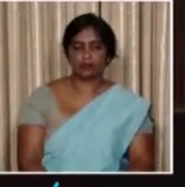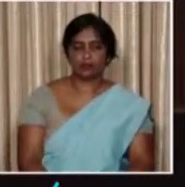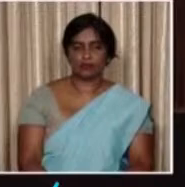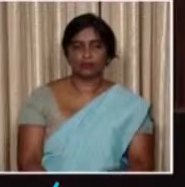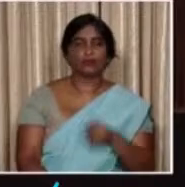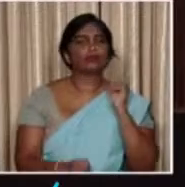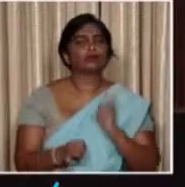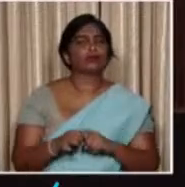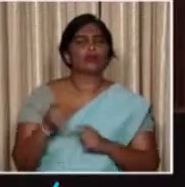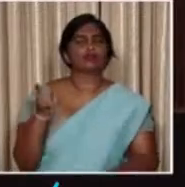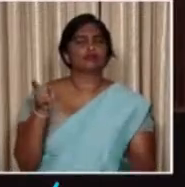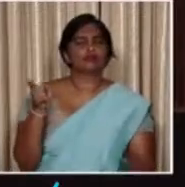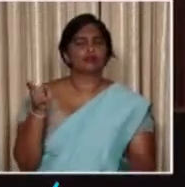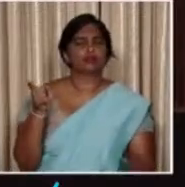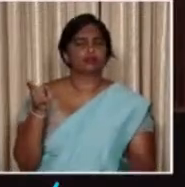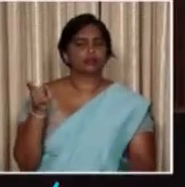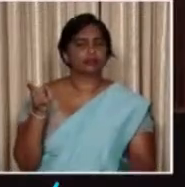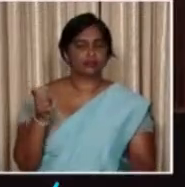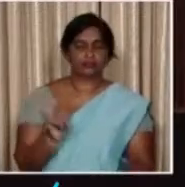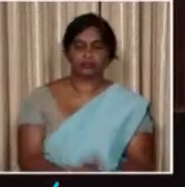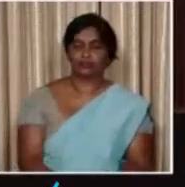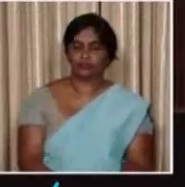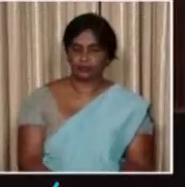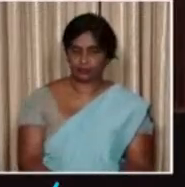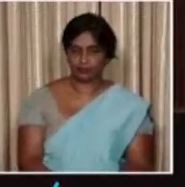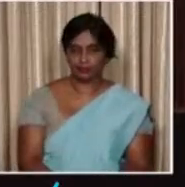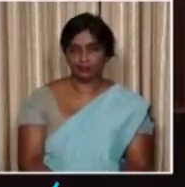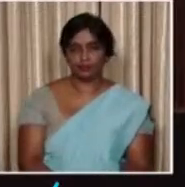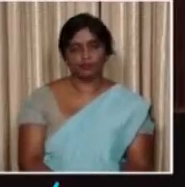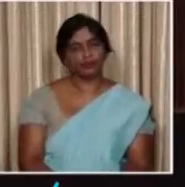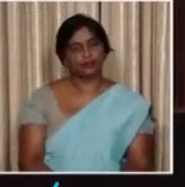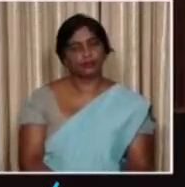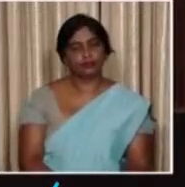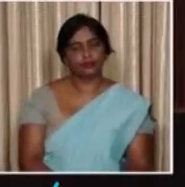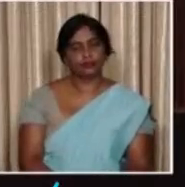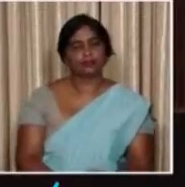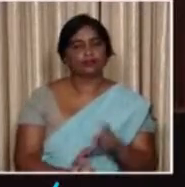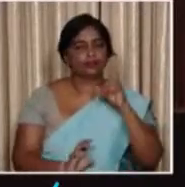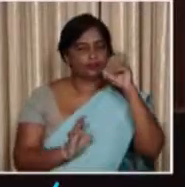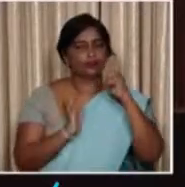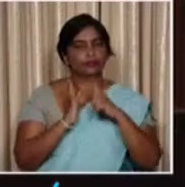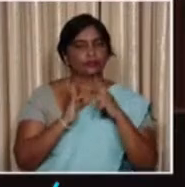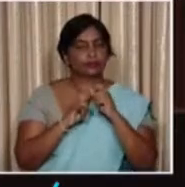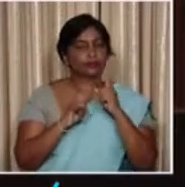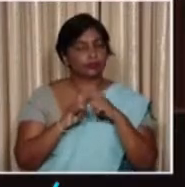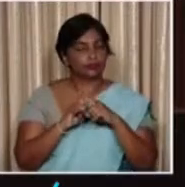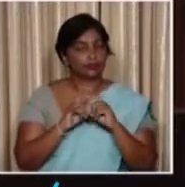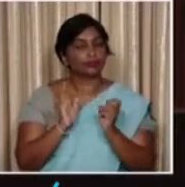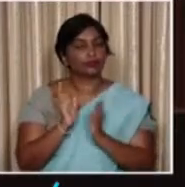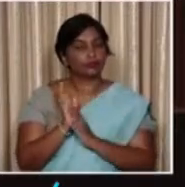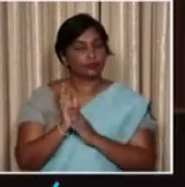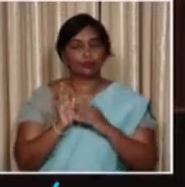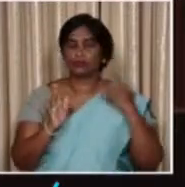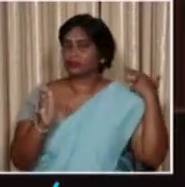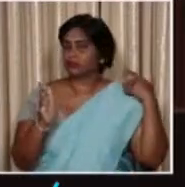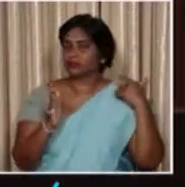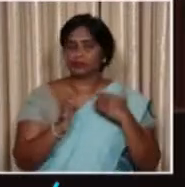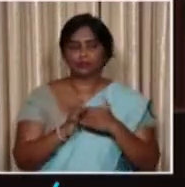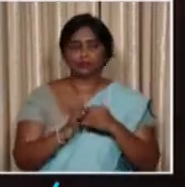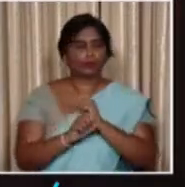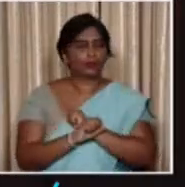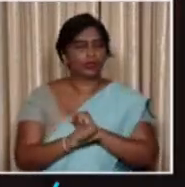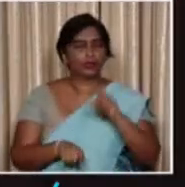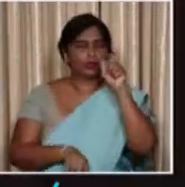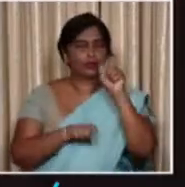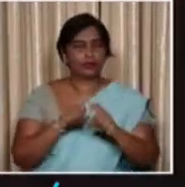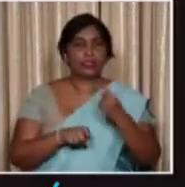මොකද්ද දැන් ඔව් කෝප් කමිටුවට ඉතිහාසයේ කවදාකවත් නැති